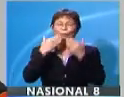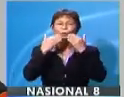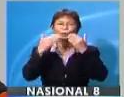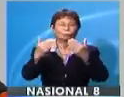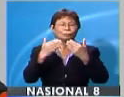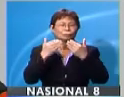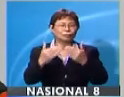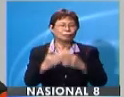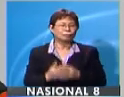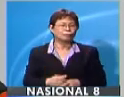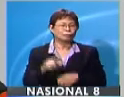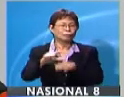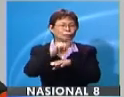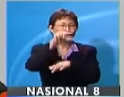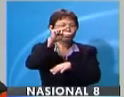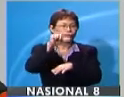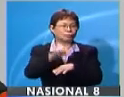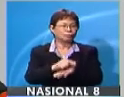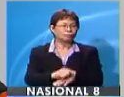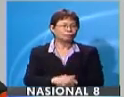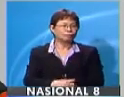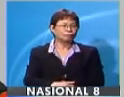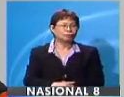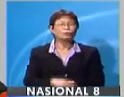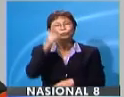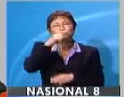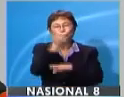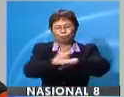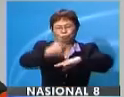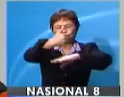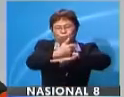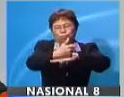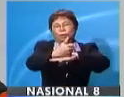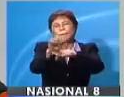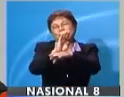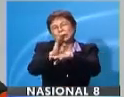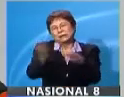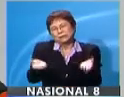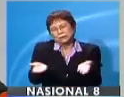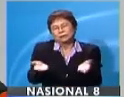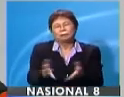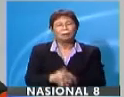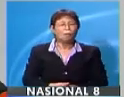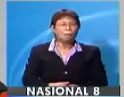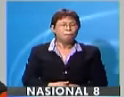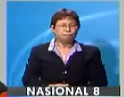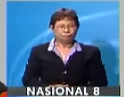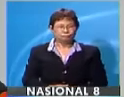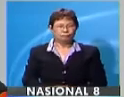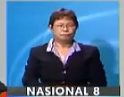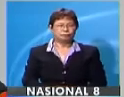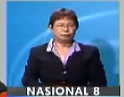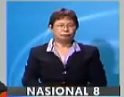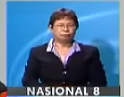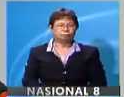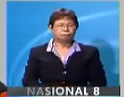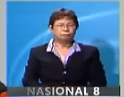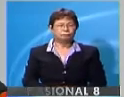untuk memulakan ataupun mewujudkan perniagaan mereka di sini. Mereka tahu keadaan hari